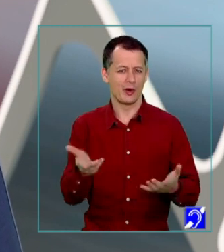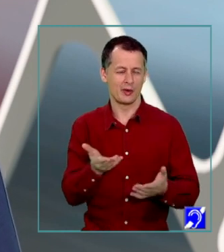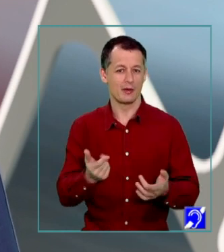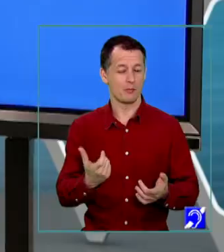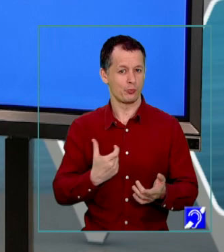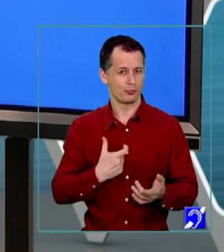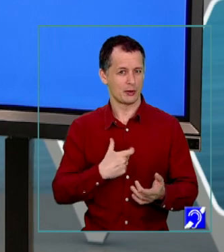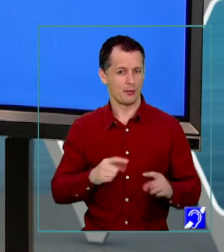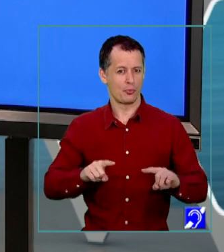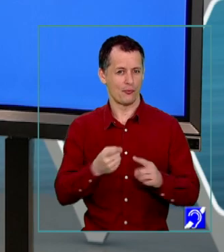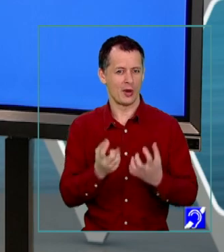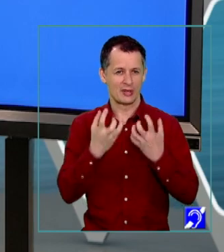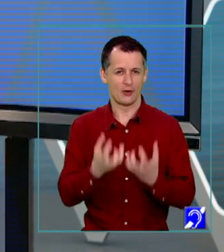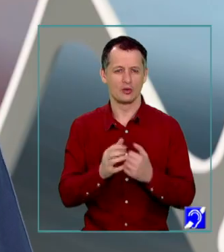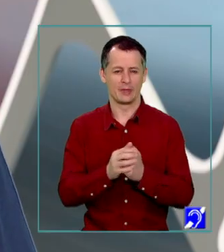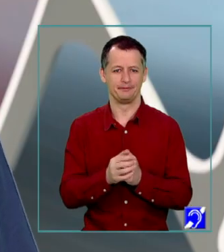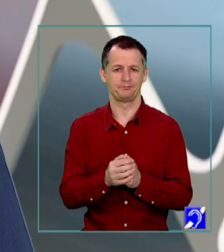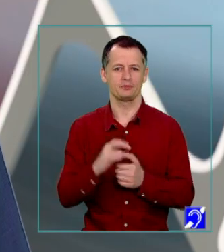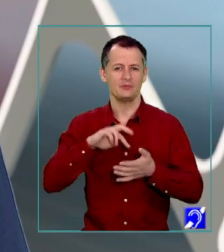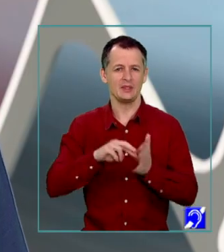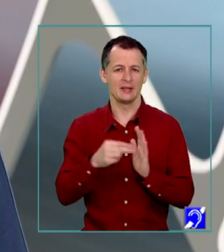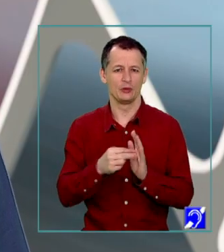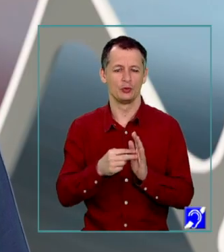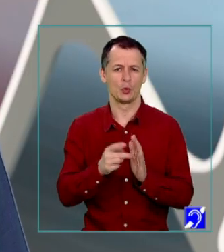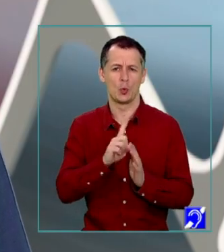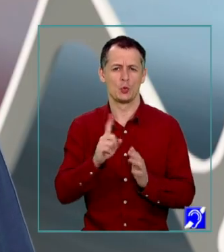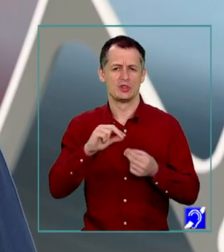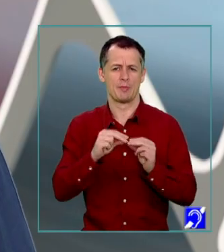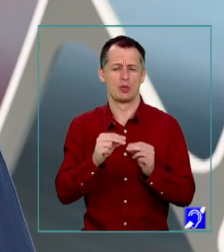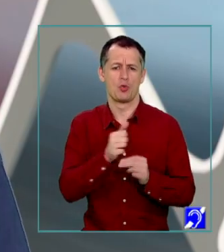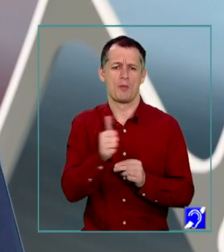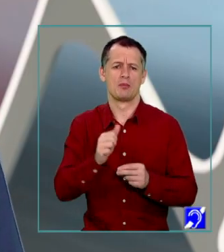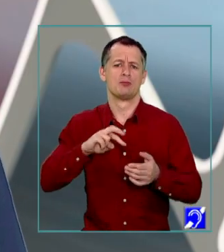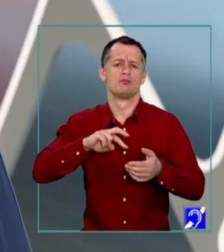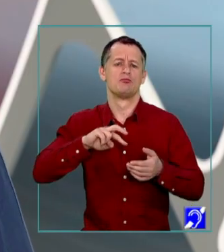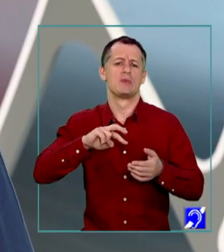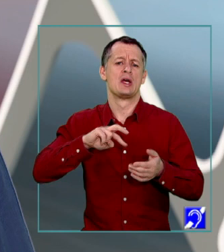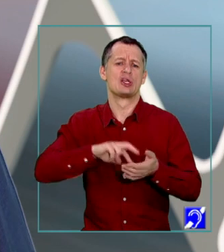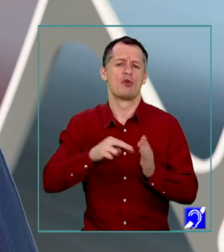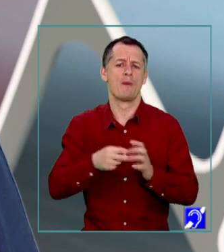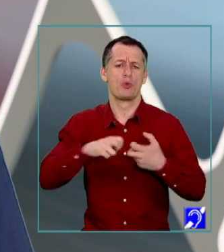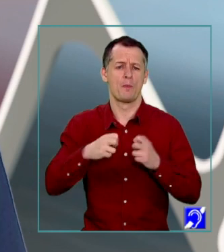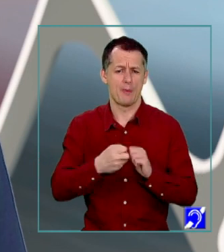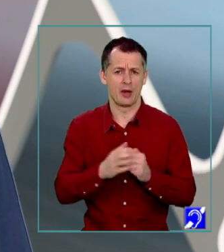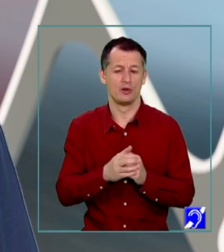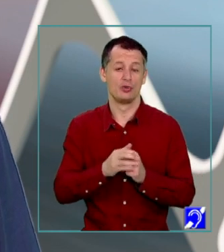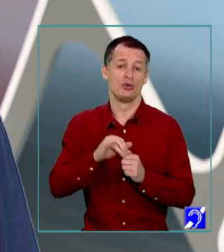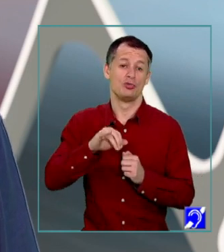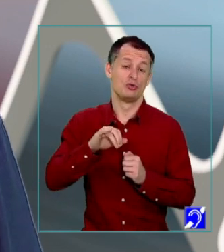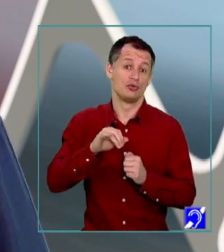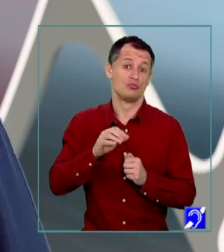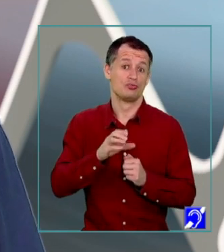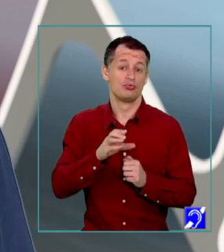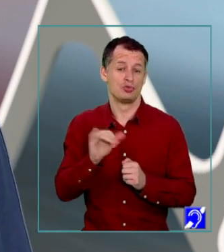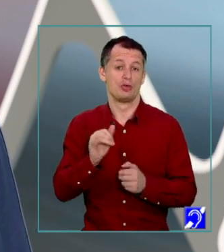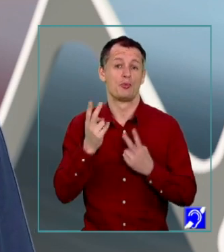în dificultate. Antrenamentul nu înseamnă numai să rezolvăm problema, ci și ce anume, cum anume abordăm